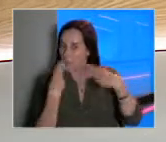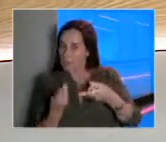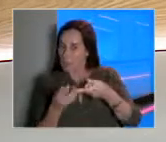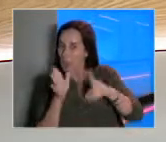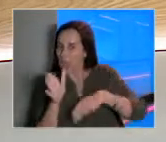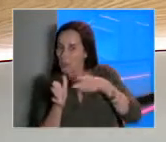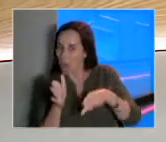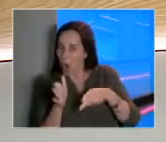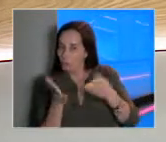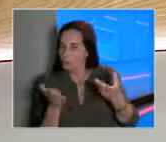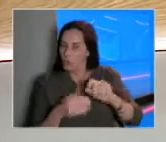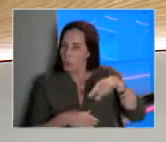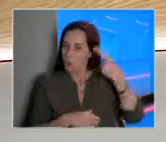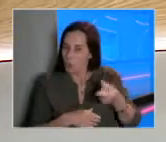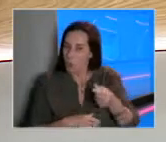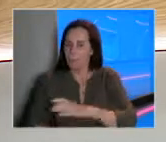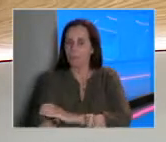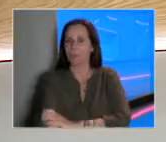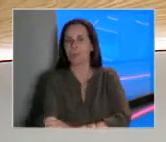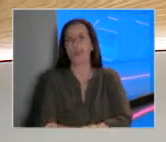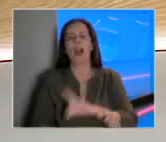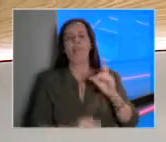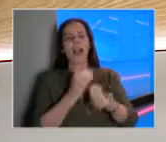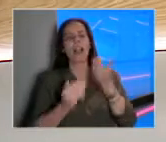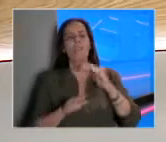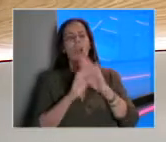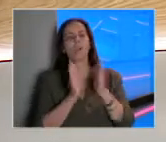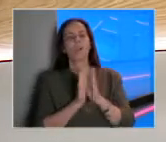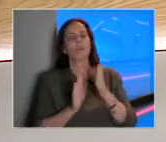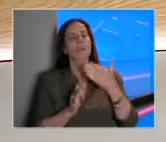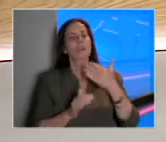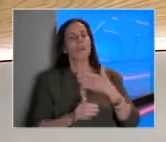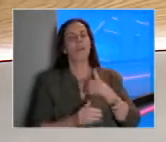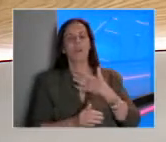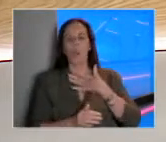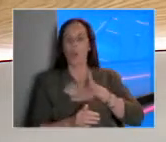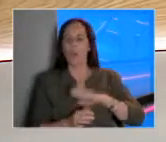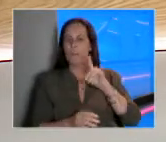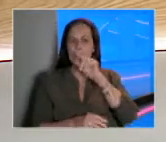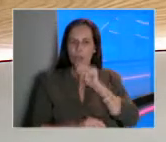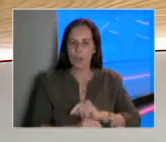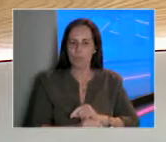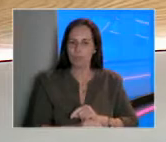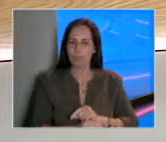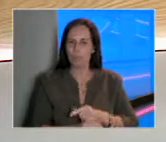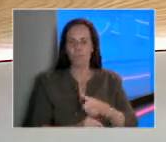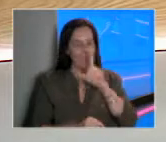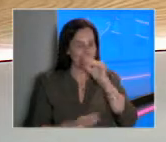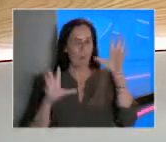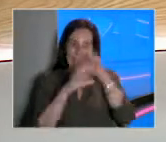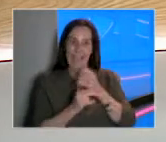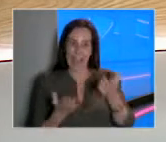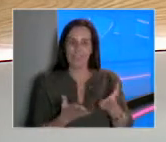תנועת הרכבות בשבוע הבא. אבל לפני הכל נבקשכם להתמקד בקרב ציוצים. תוכנית נקראת ציוצי